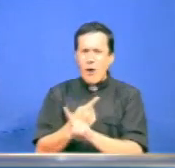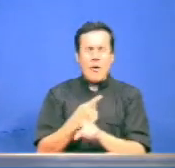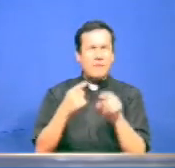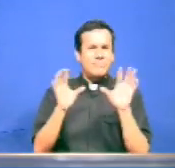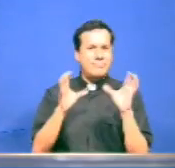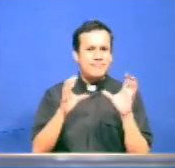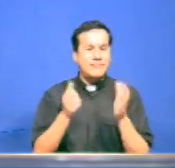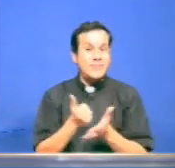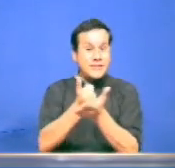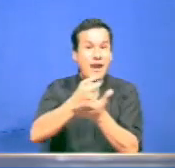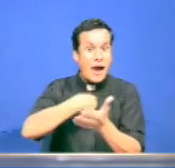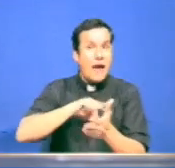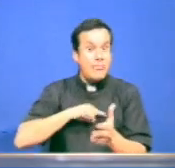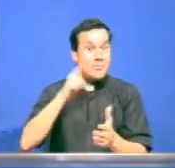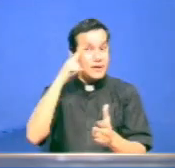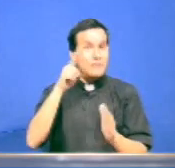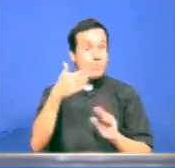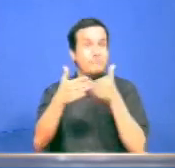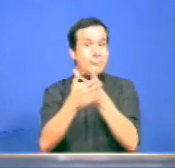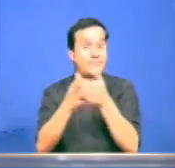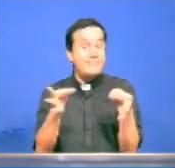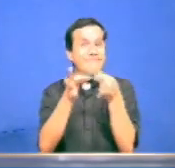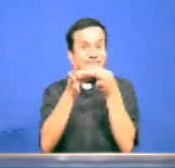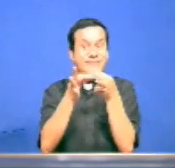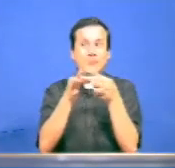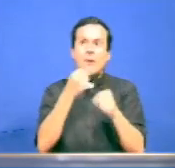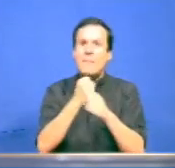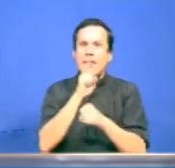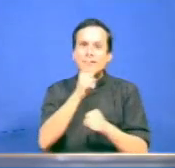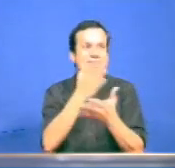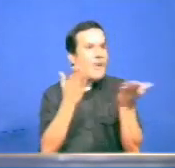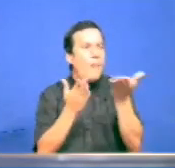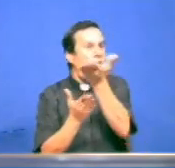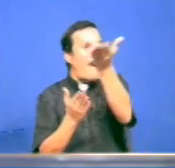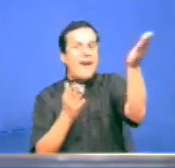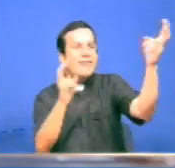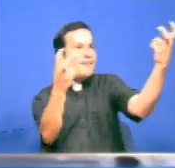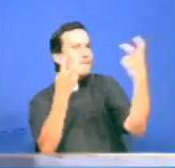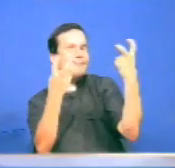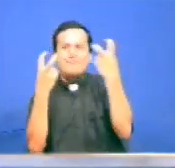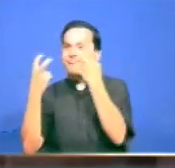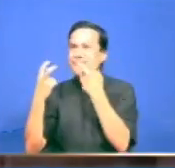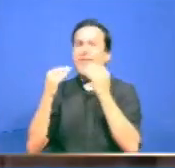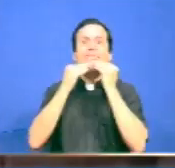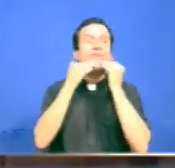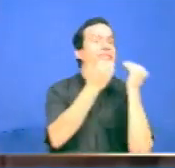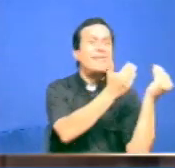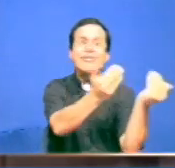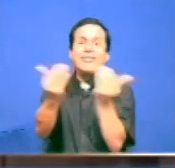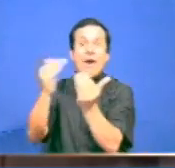kutendeka. We are sure somebody is footing the bill somewhere. We want to thank you all. And